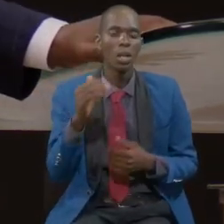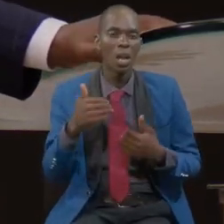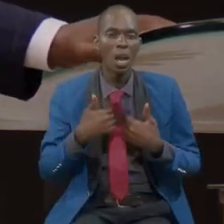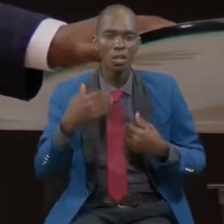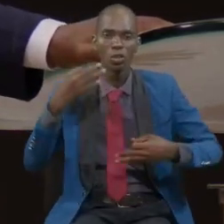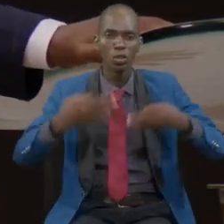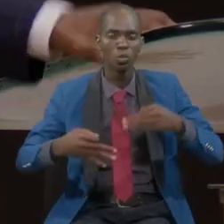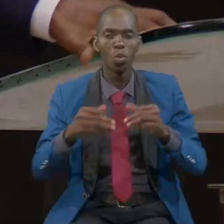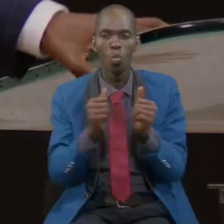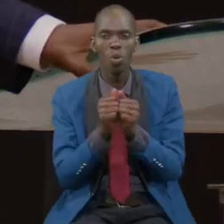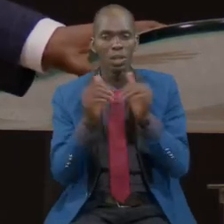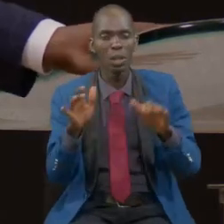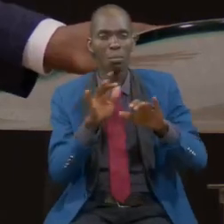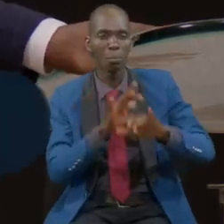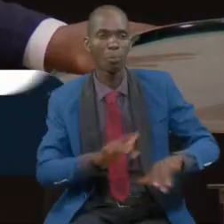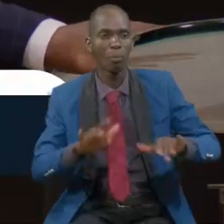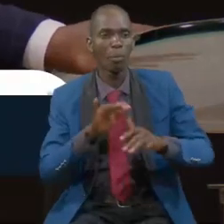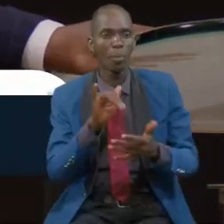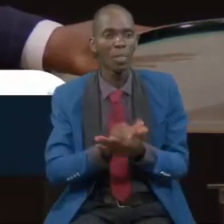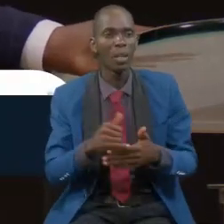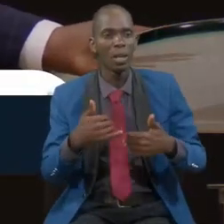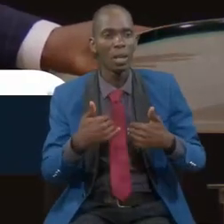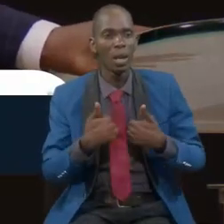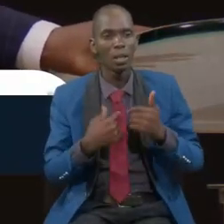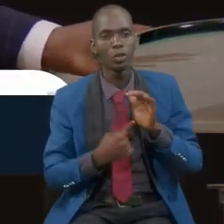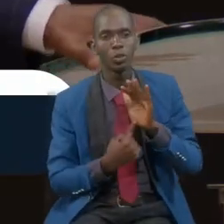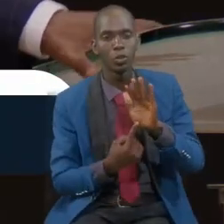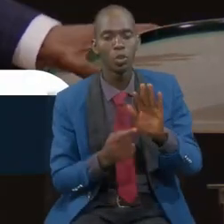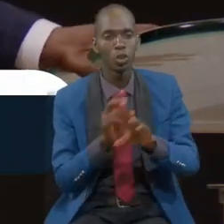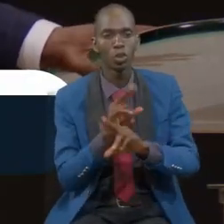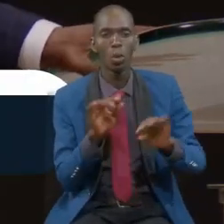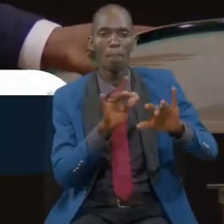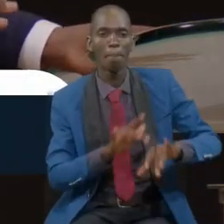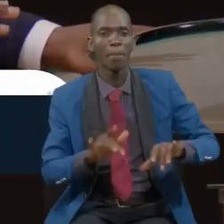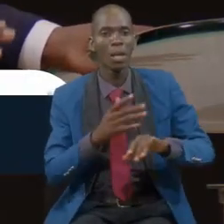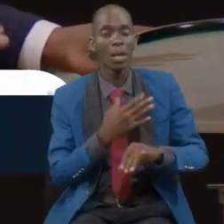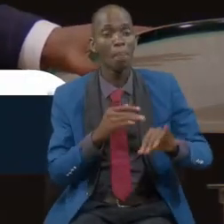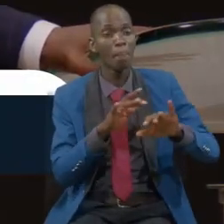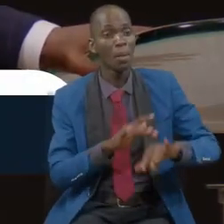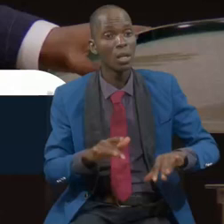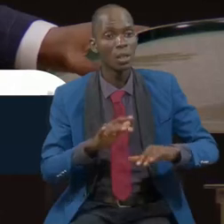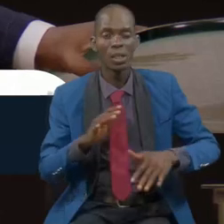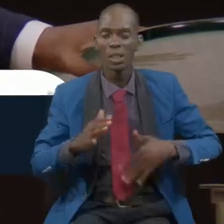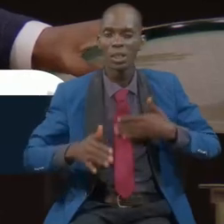car le jugement est sans miséricorde pour qui n'a pas fait miséricorde.